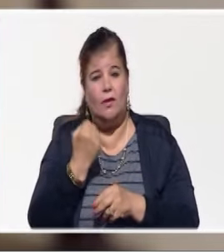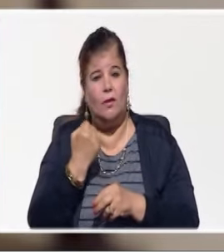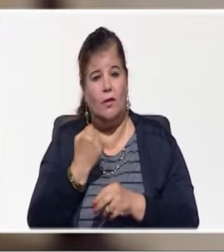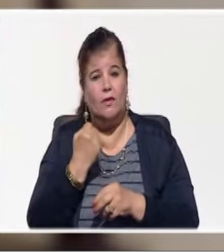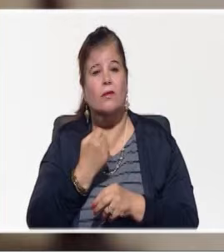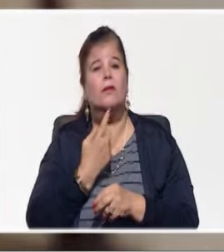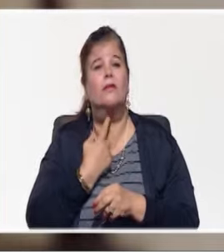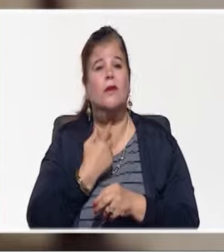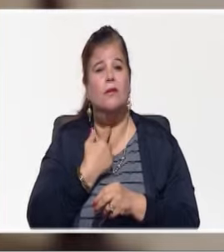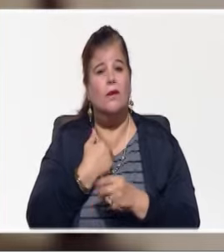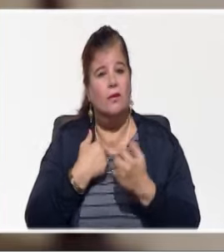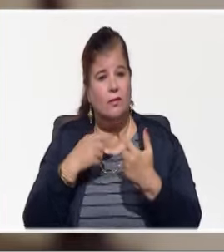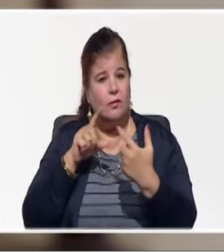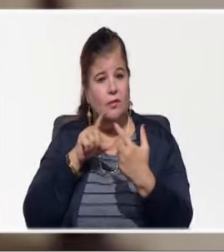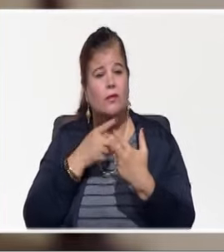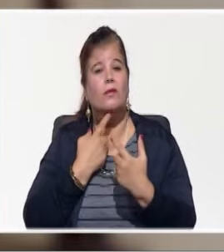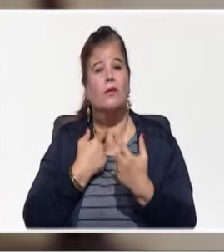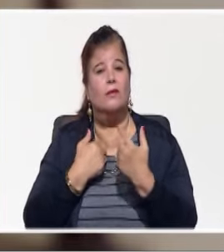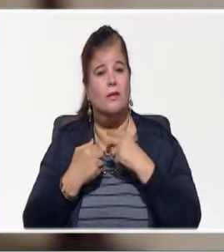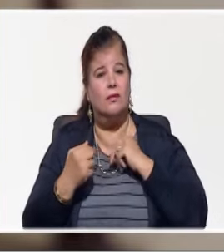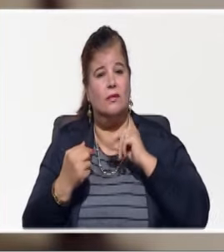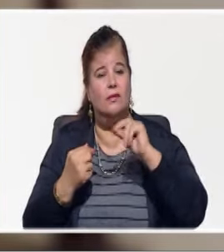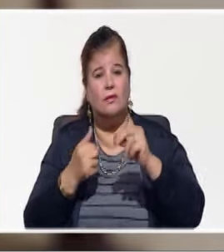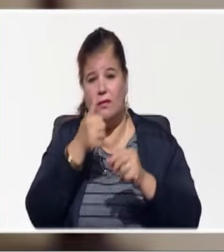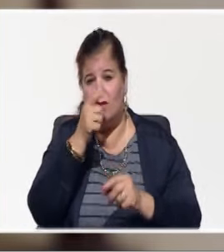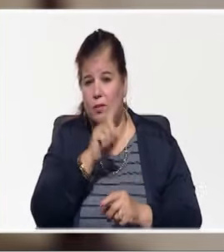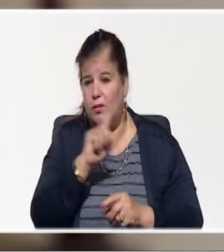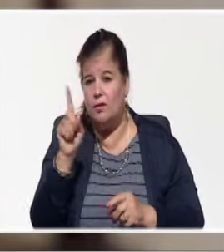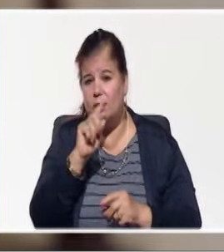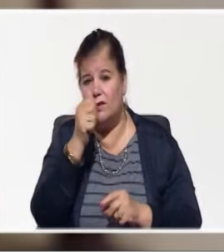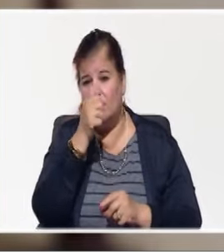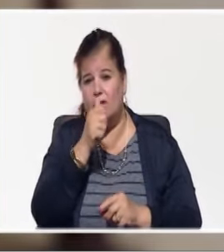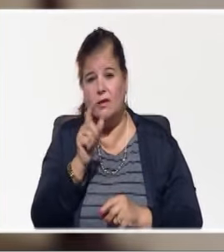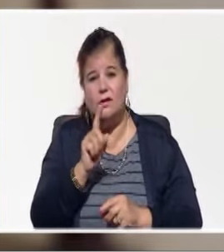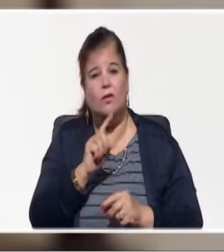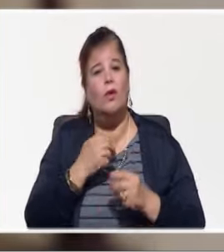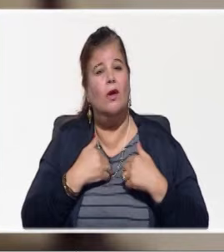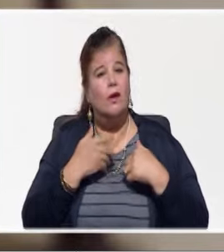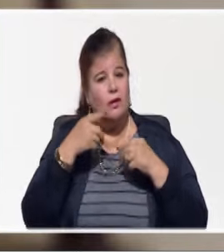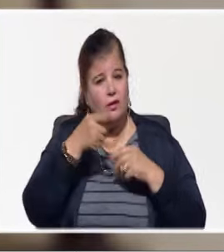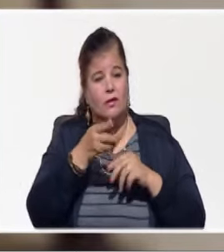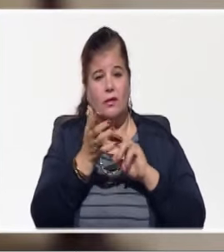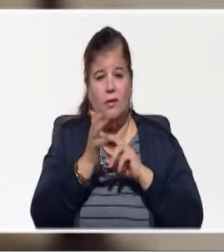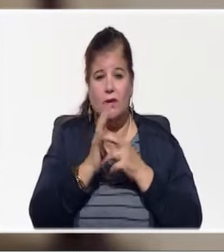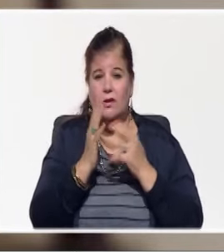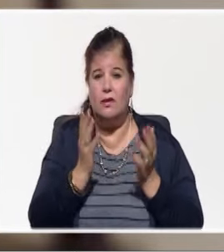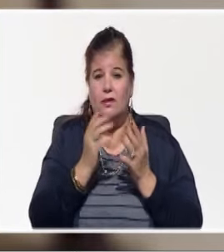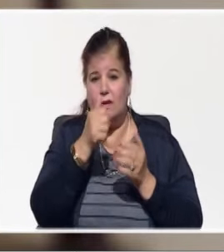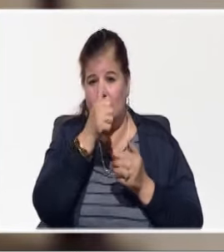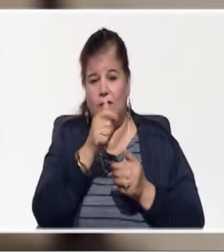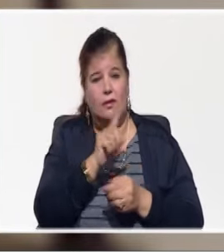كنت بحبها وكانت بتحبني، وعمرها ما زعلتني في يوم من الأيام، ولا أنا عمري زعلتها في يوم من